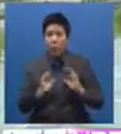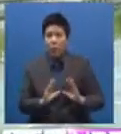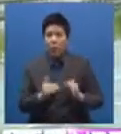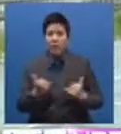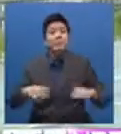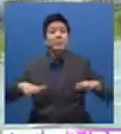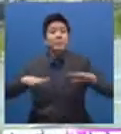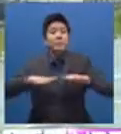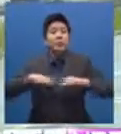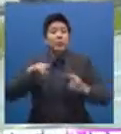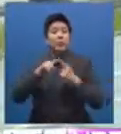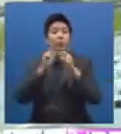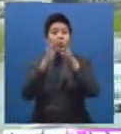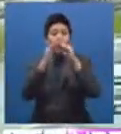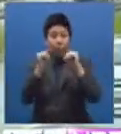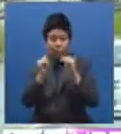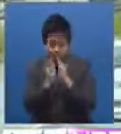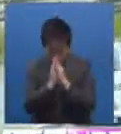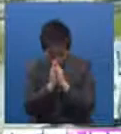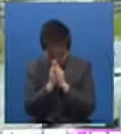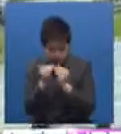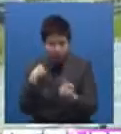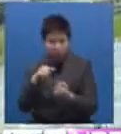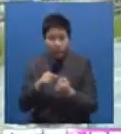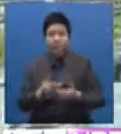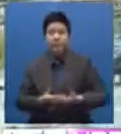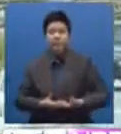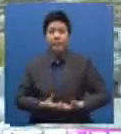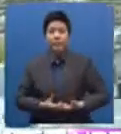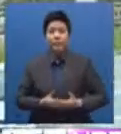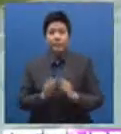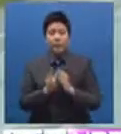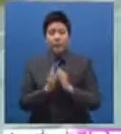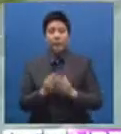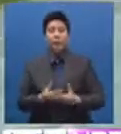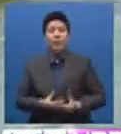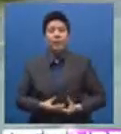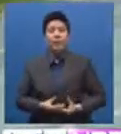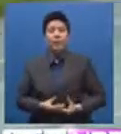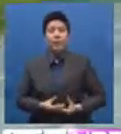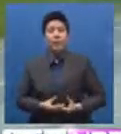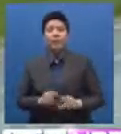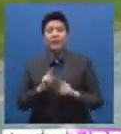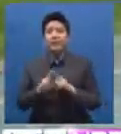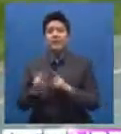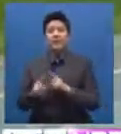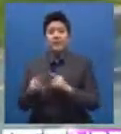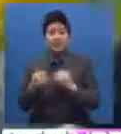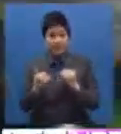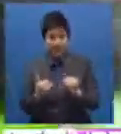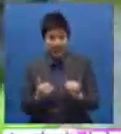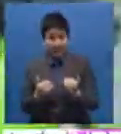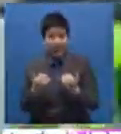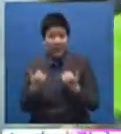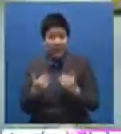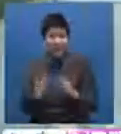จะขอพักอาศัยตามวัดต่างๆเพื่อจะได้ปฏิบัติธรรมไหว้พระสวดมนต์และนั่งสมาธิได้ด้วย